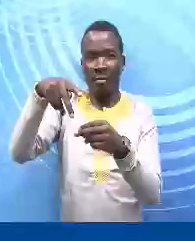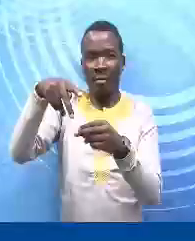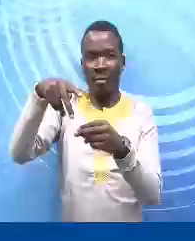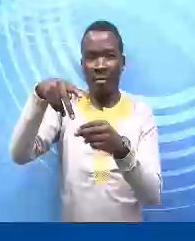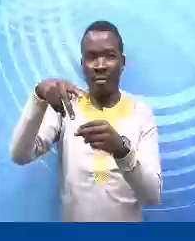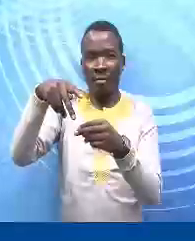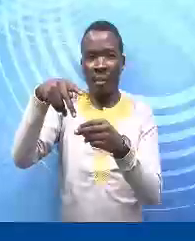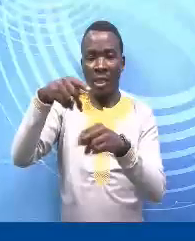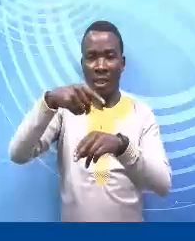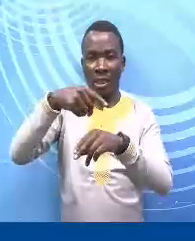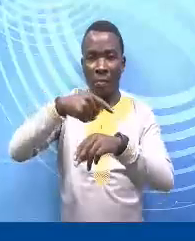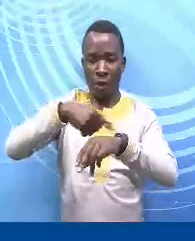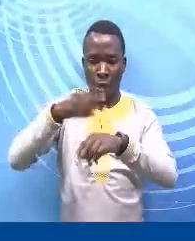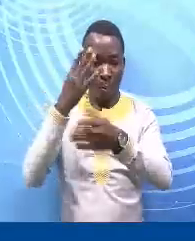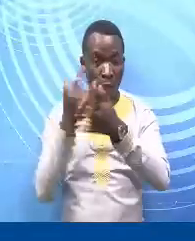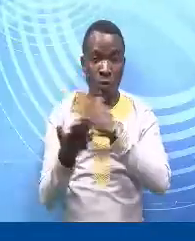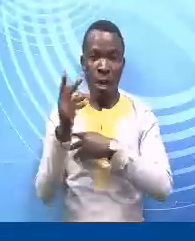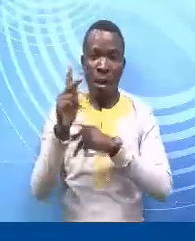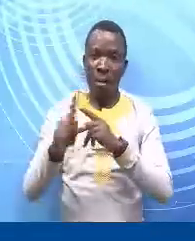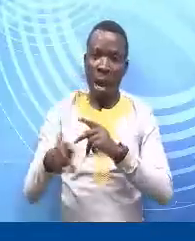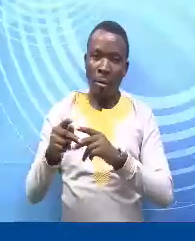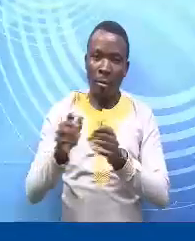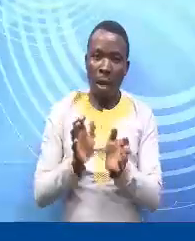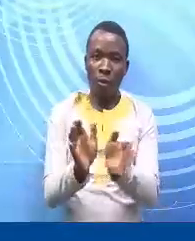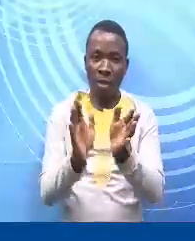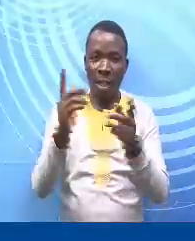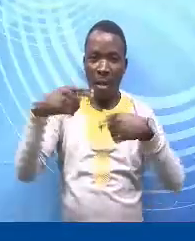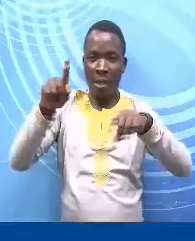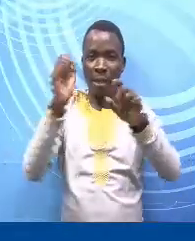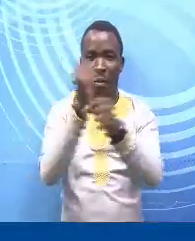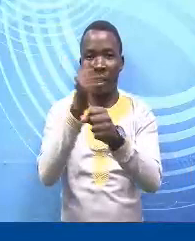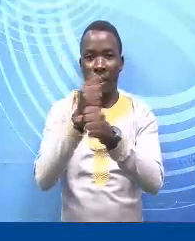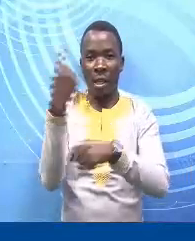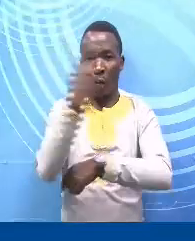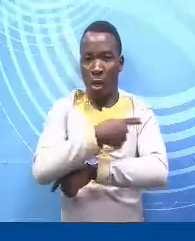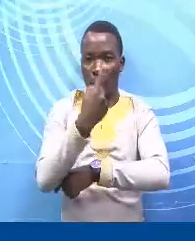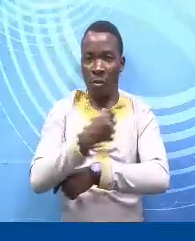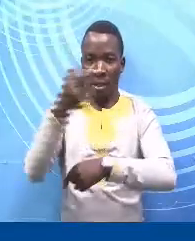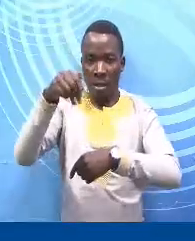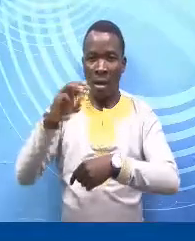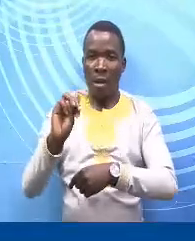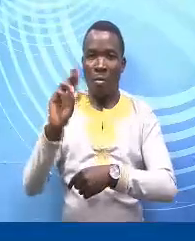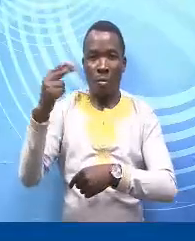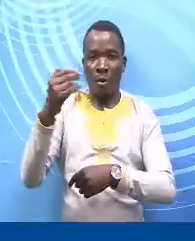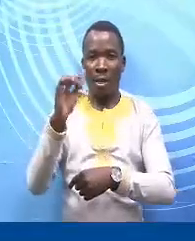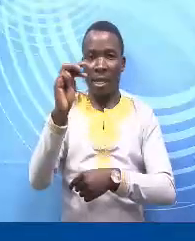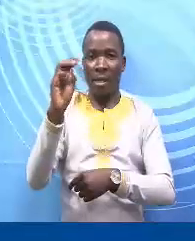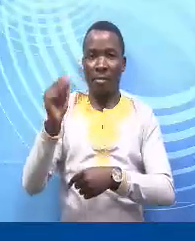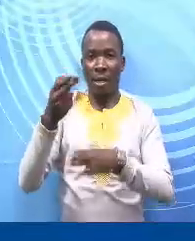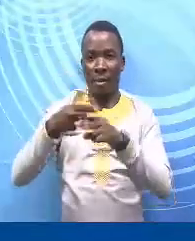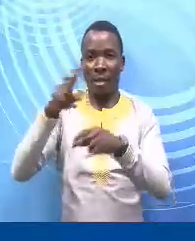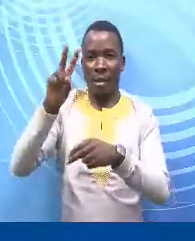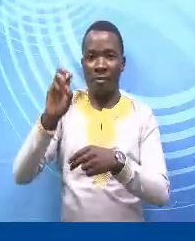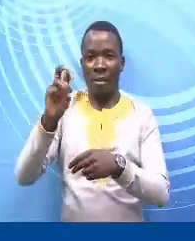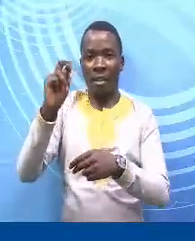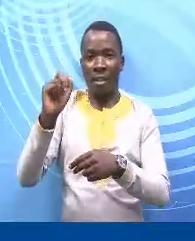Ni mu masaha mu gitondo ubwo abantu babanyeganwa bajya mu mirimo yabo ya buri munsi, turi ku Muhima ahazwi nko kwa Verma. Muri